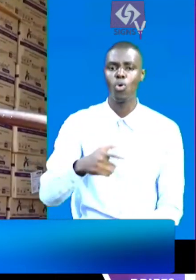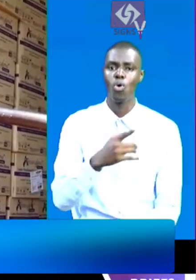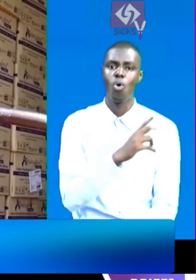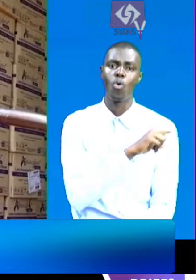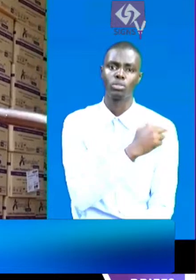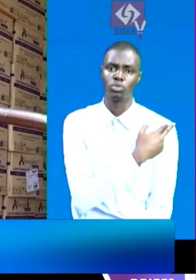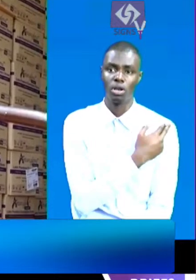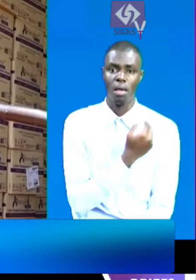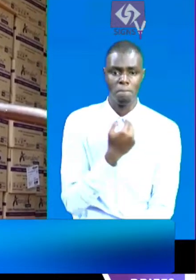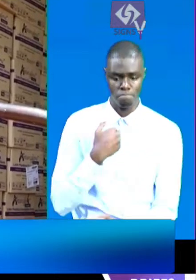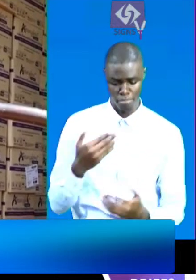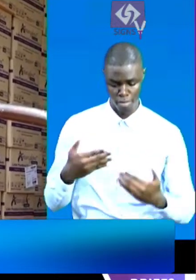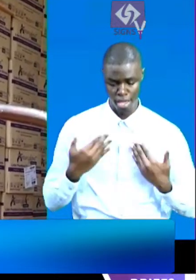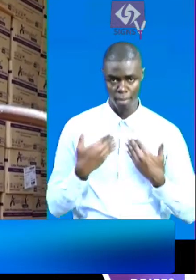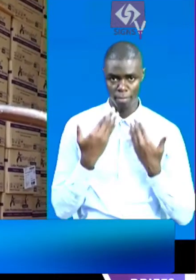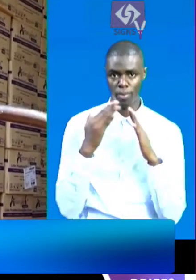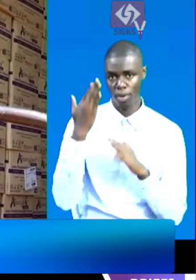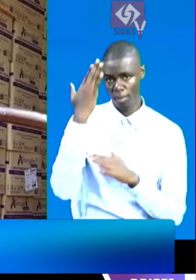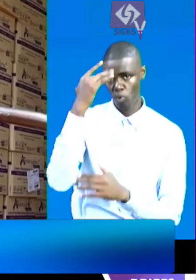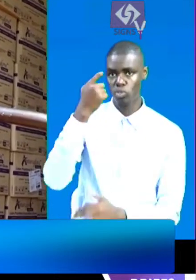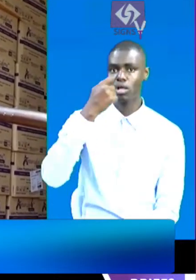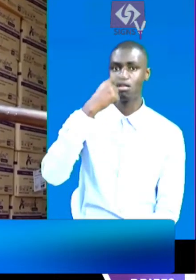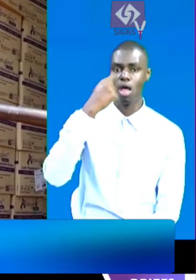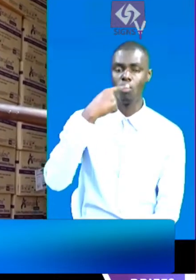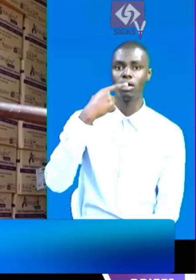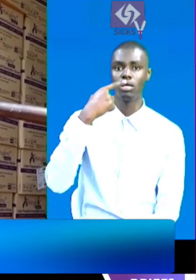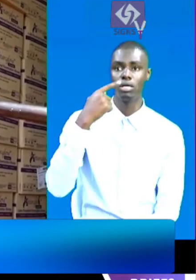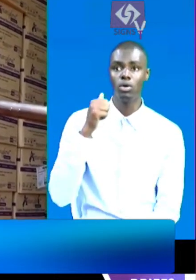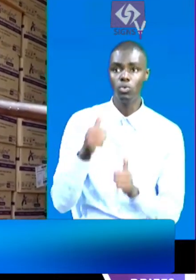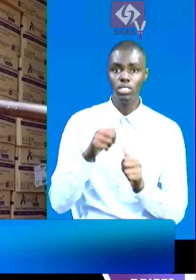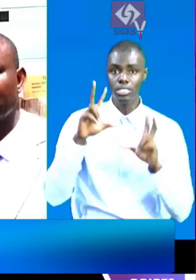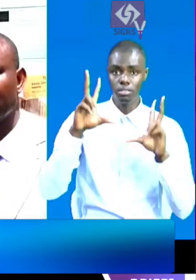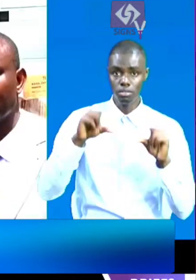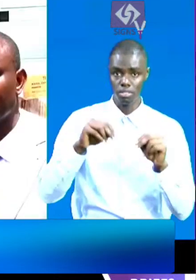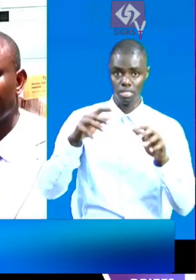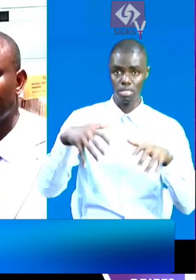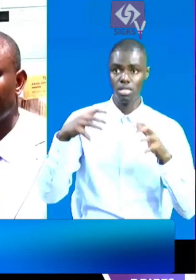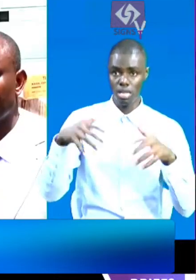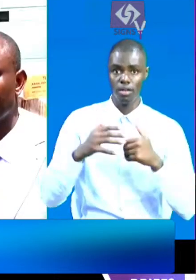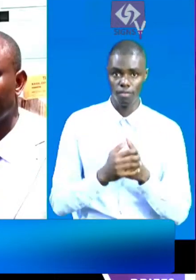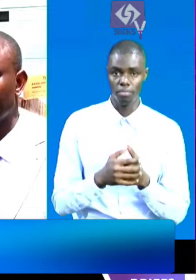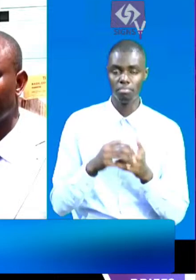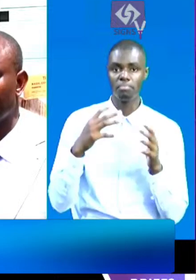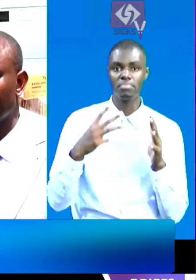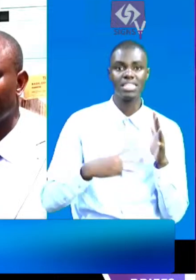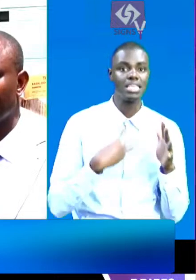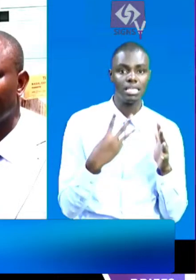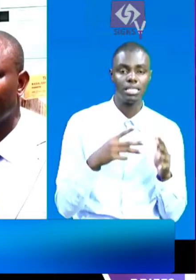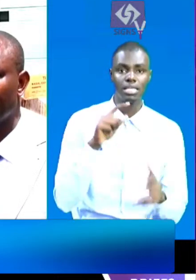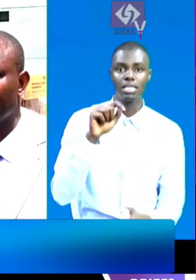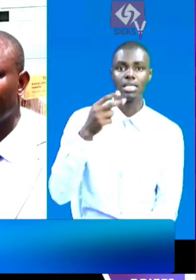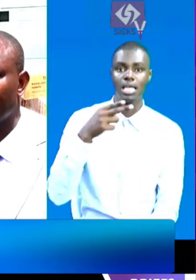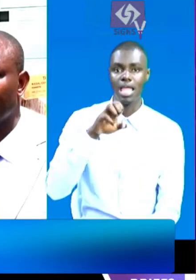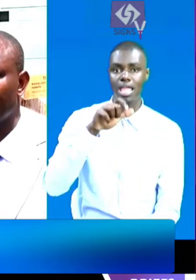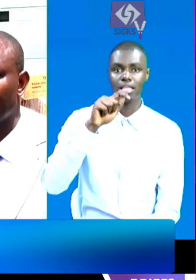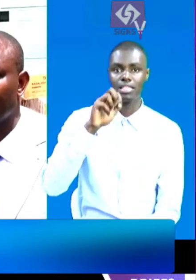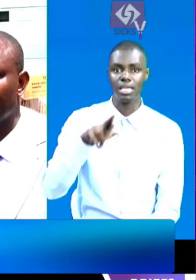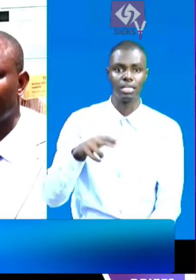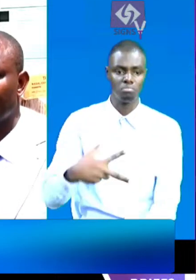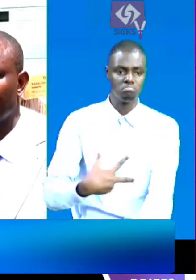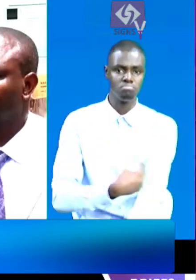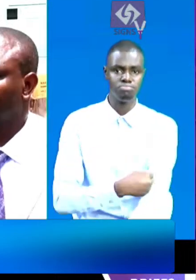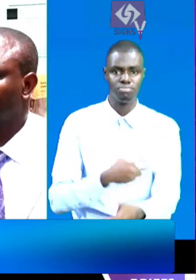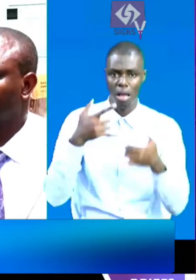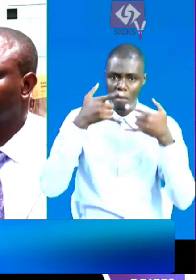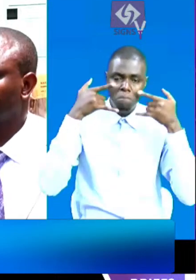wacha niseme mimi niko na furaha sana kwa sababu hii mandawa ambayo non-farms ambayo imefika, vifaa ya theater, mashindano, syringes, mask na vitu kama